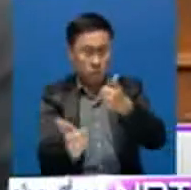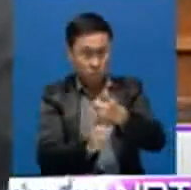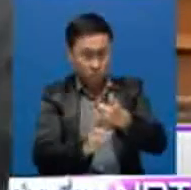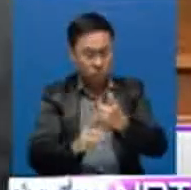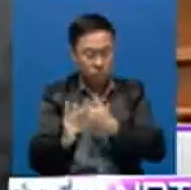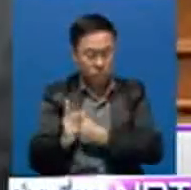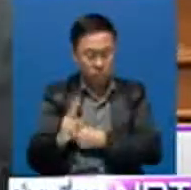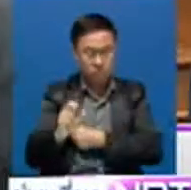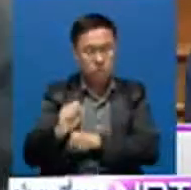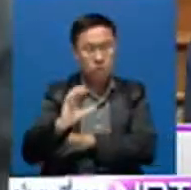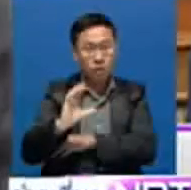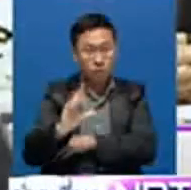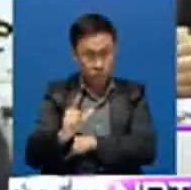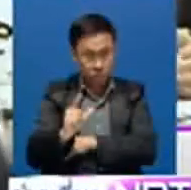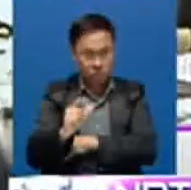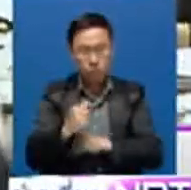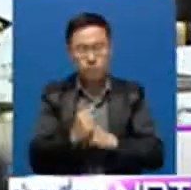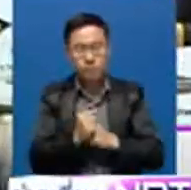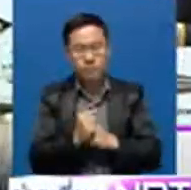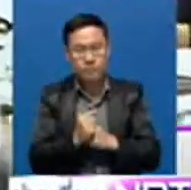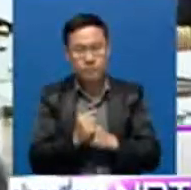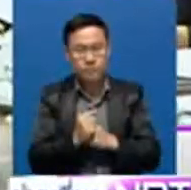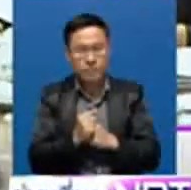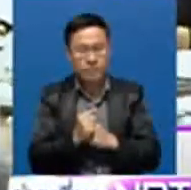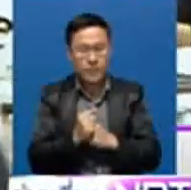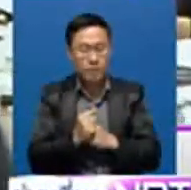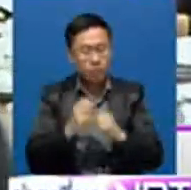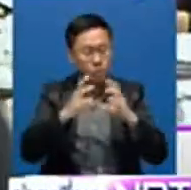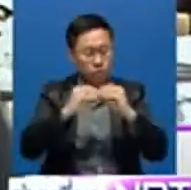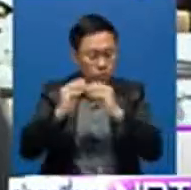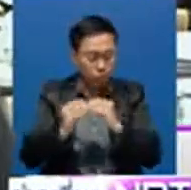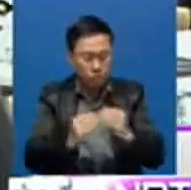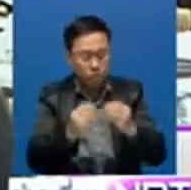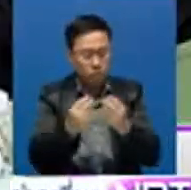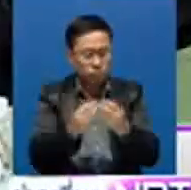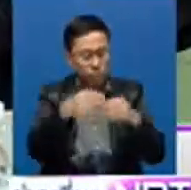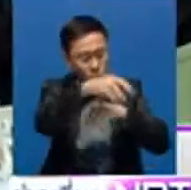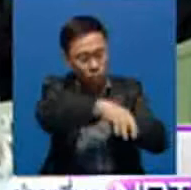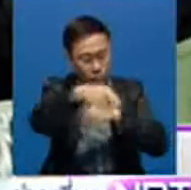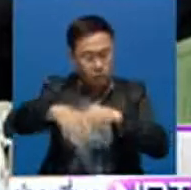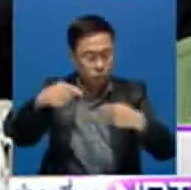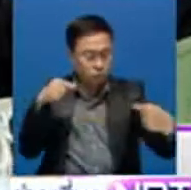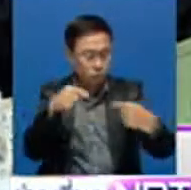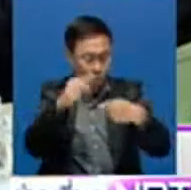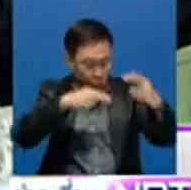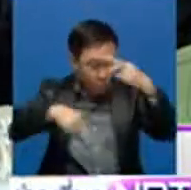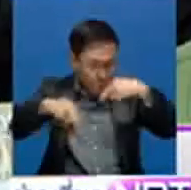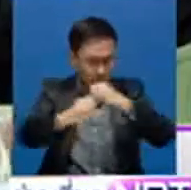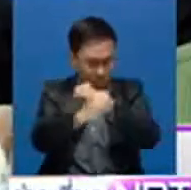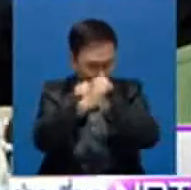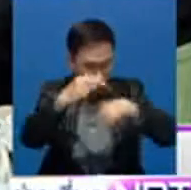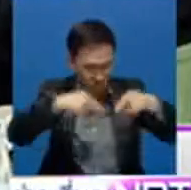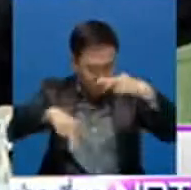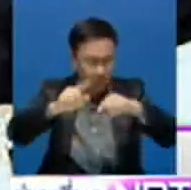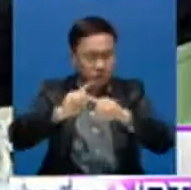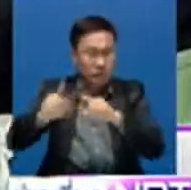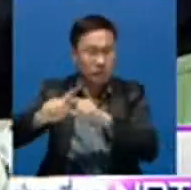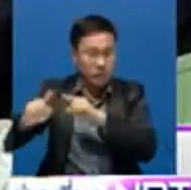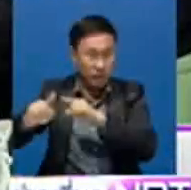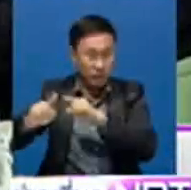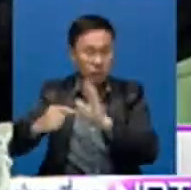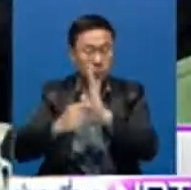รักษาความสงบแห่งชาติหรือคศช-ชประชุมร่วมกับหน่วยงานด้านความมั่นคงและหน่วยงานที่เกี่ยวข้องในกำกับดูแล